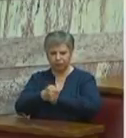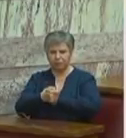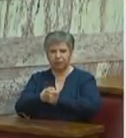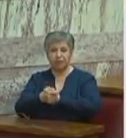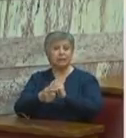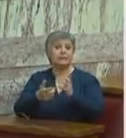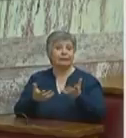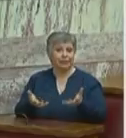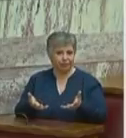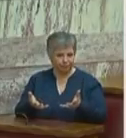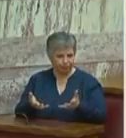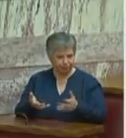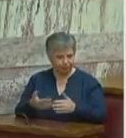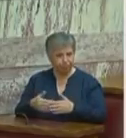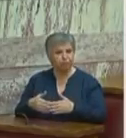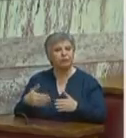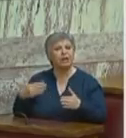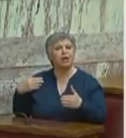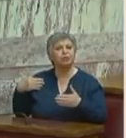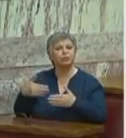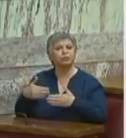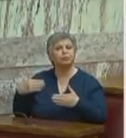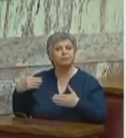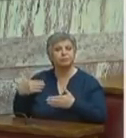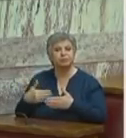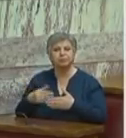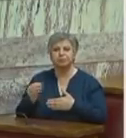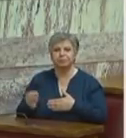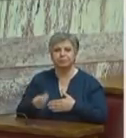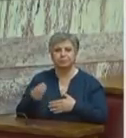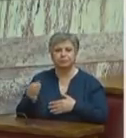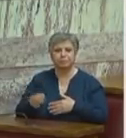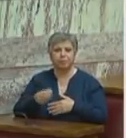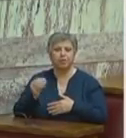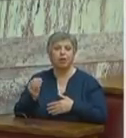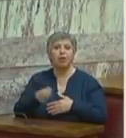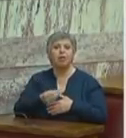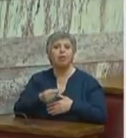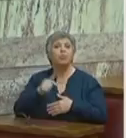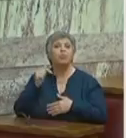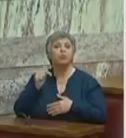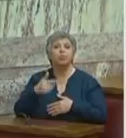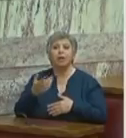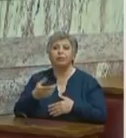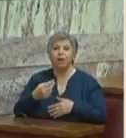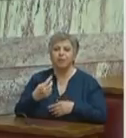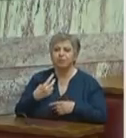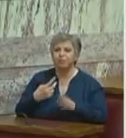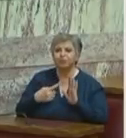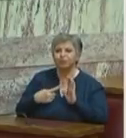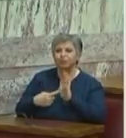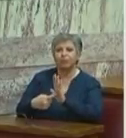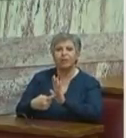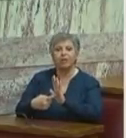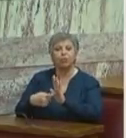Μεσολάβησαν γεγονότα και καταστάσεις που δημιουργούν για την κυβέρνηση, δυστυχώς και για